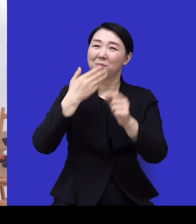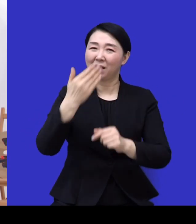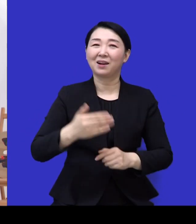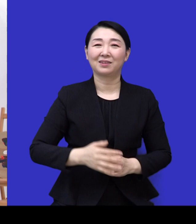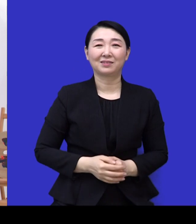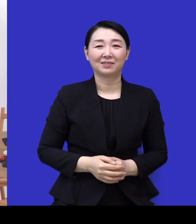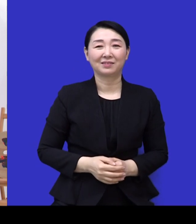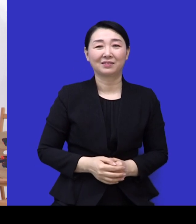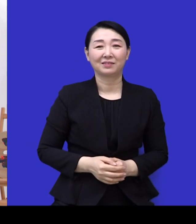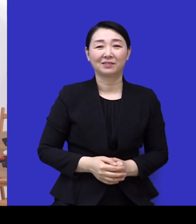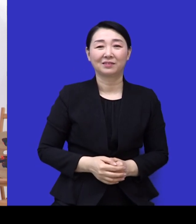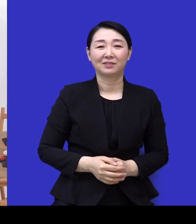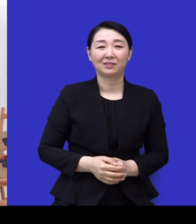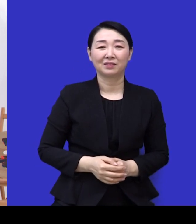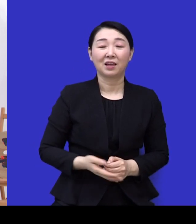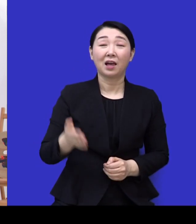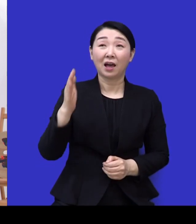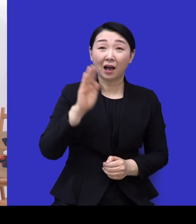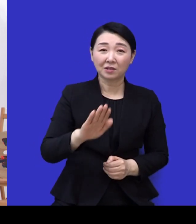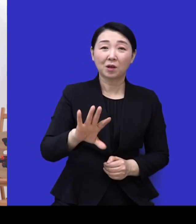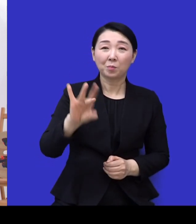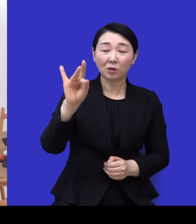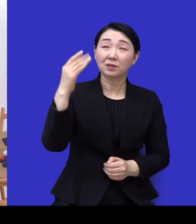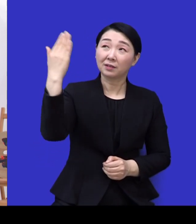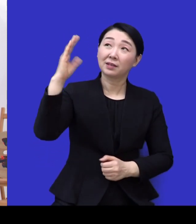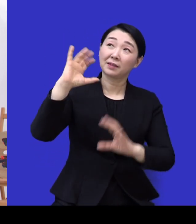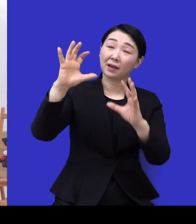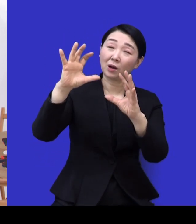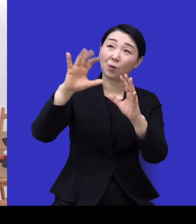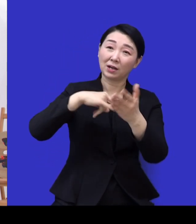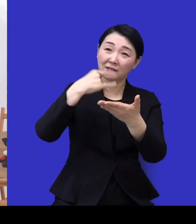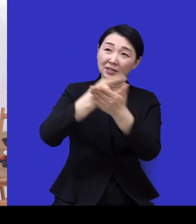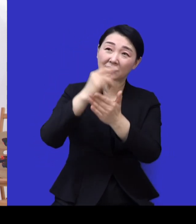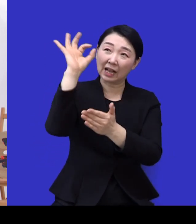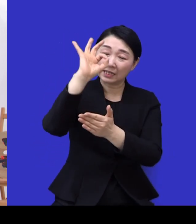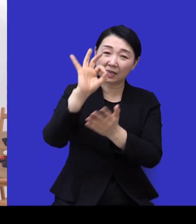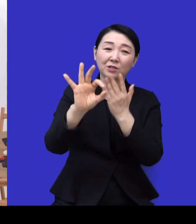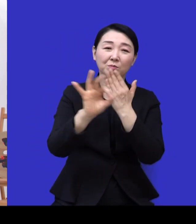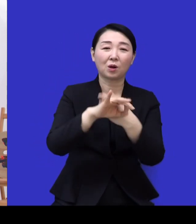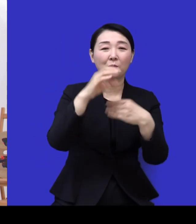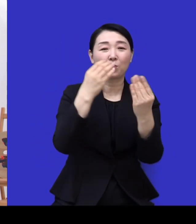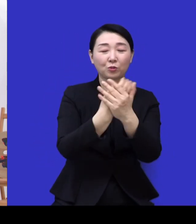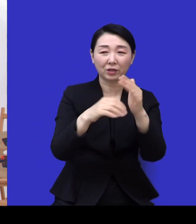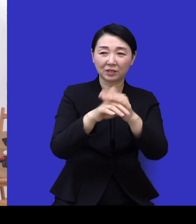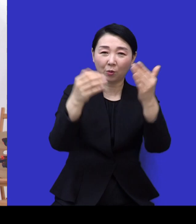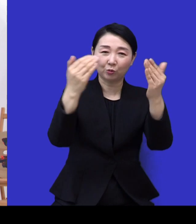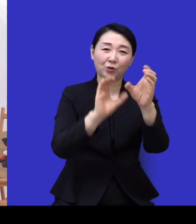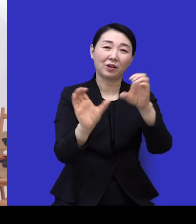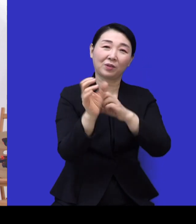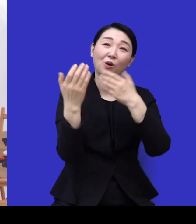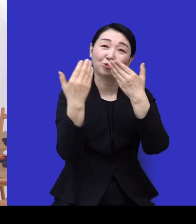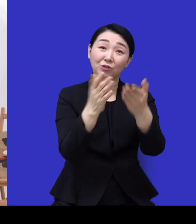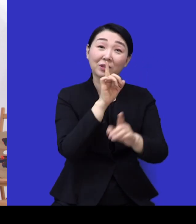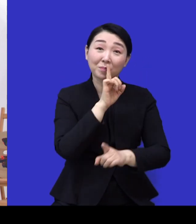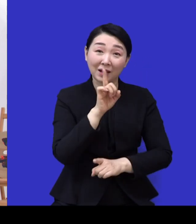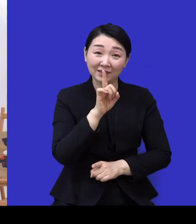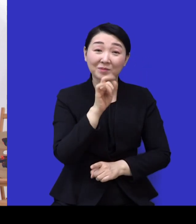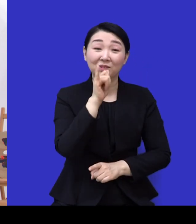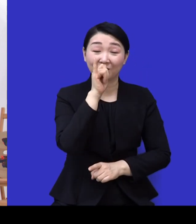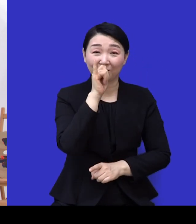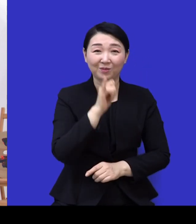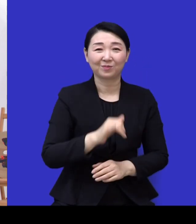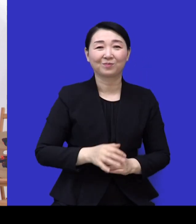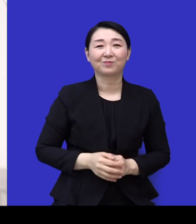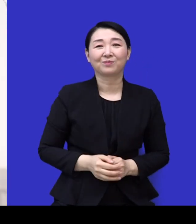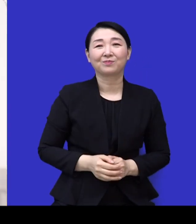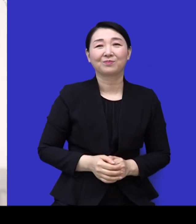아니었지만 먼저 그의 나라와 의를 구하면 예. 그 모든 것을 다 채우시고 더 하신다는 그 말씀 분명히 하셨잖아요.